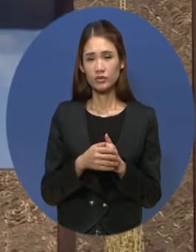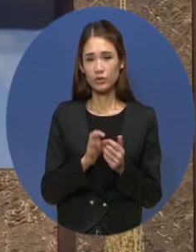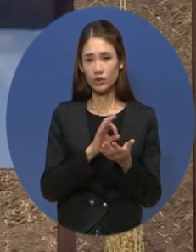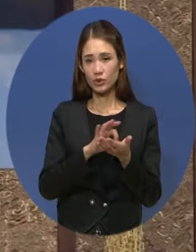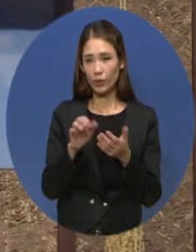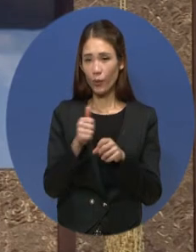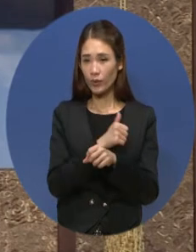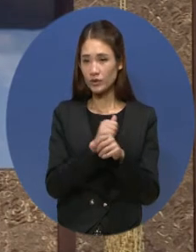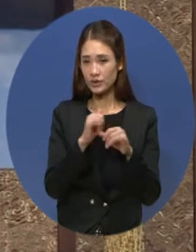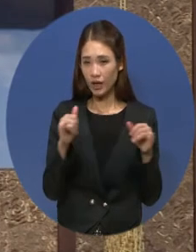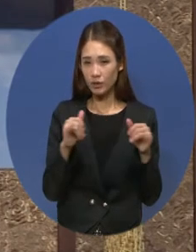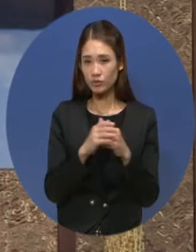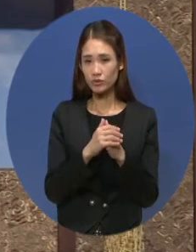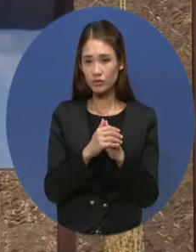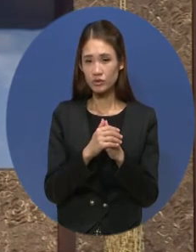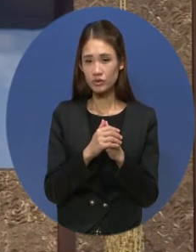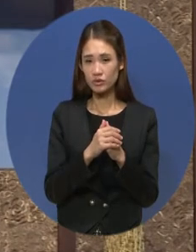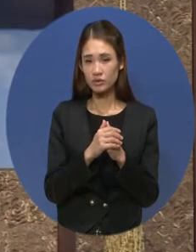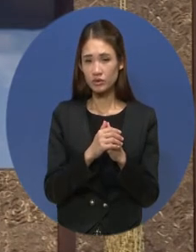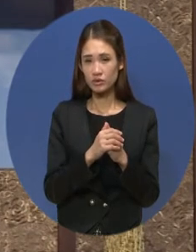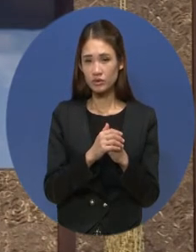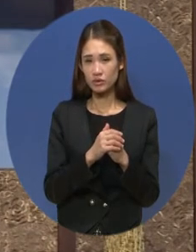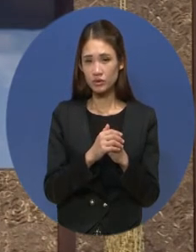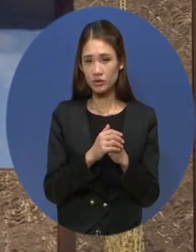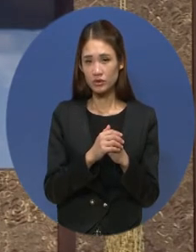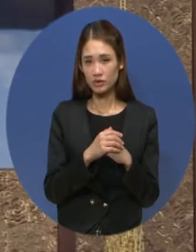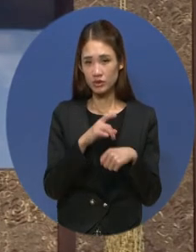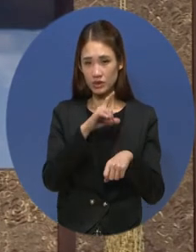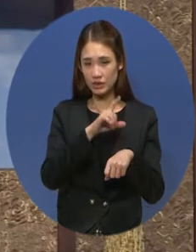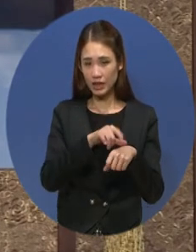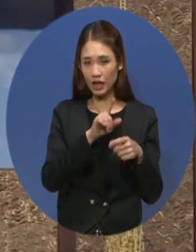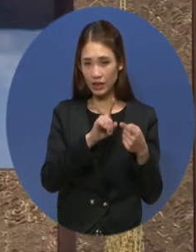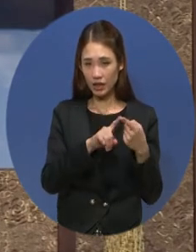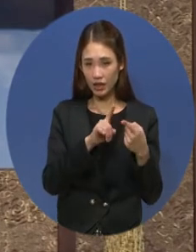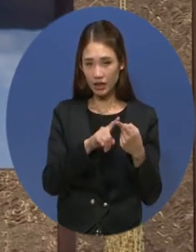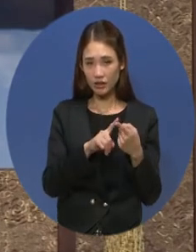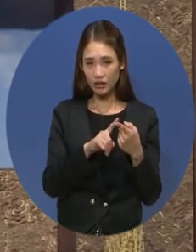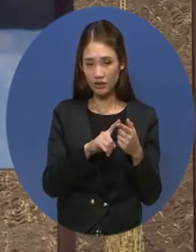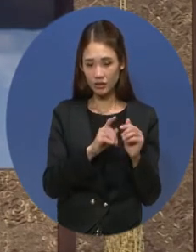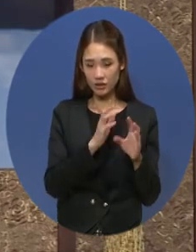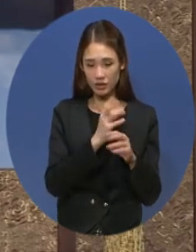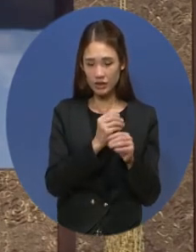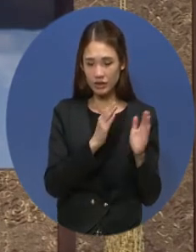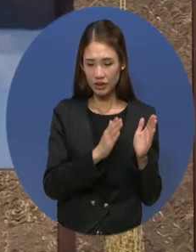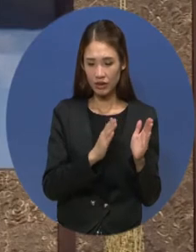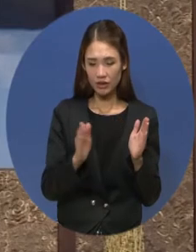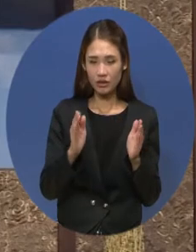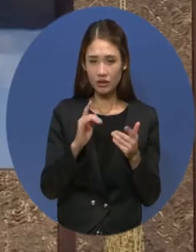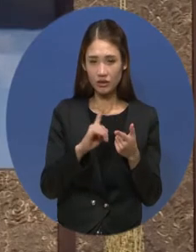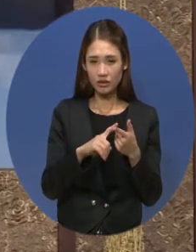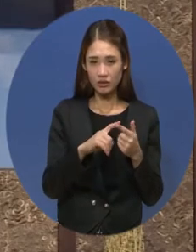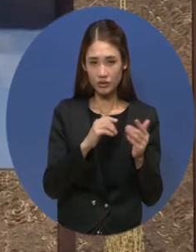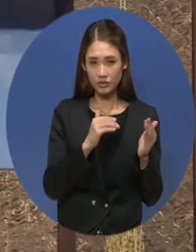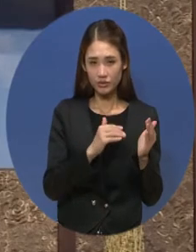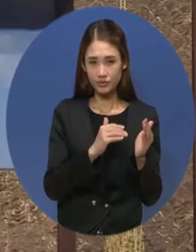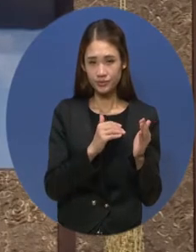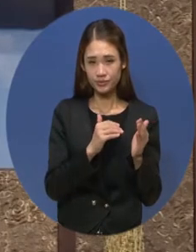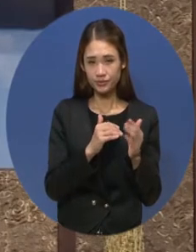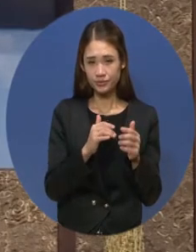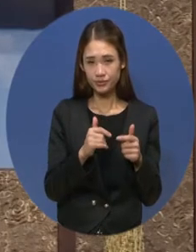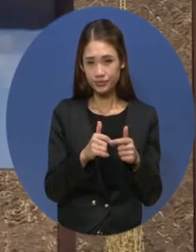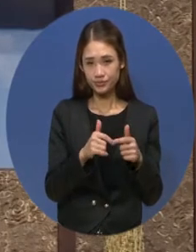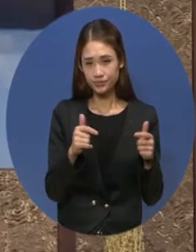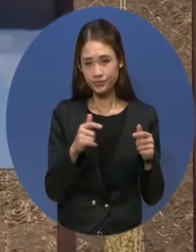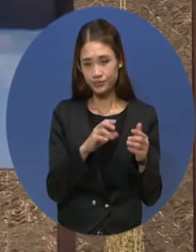이용자 분들을 뭐 좀 시간을 두고 싶 기간을 두고 서 점진적으로 이제 그 이용